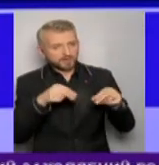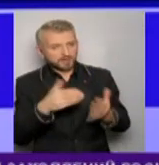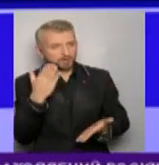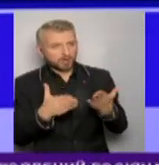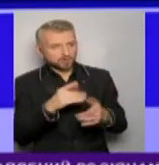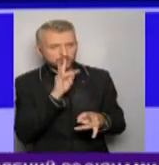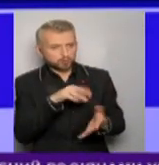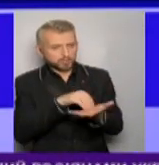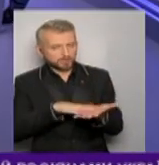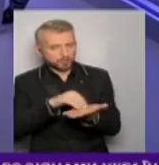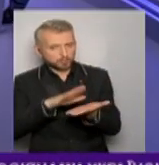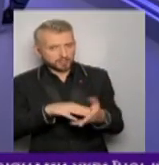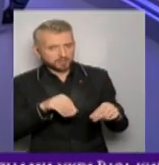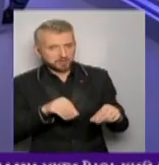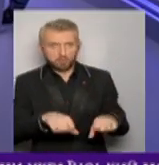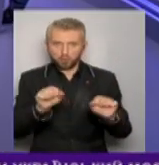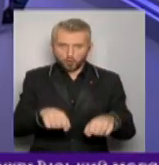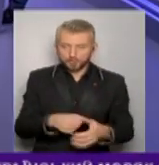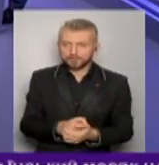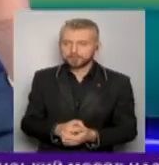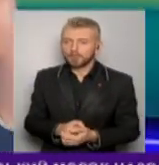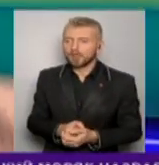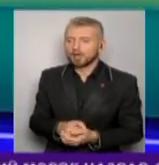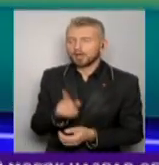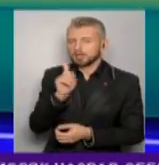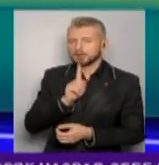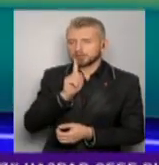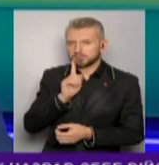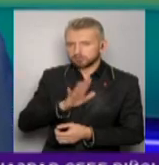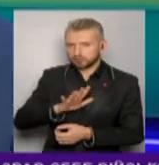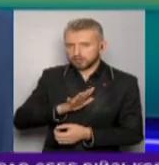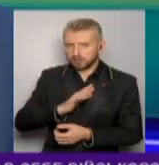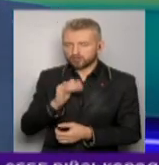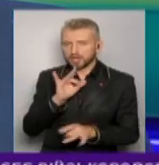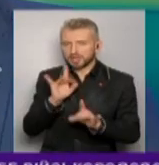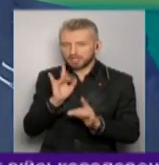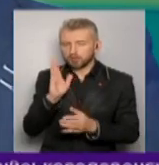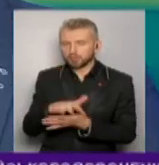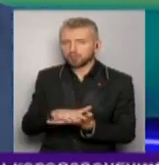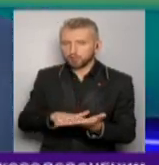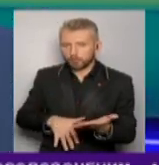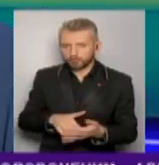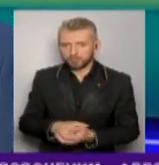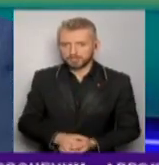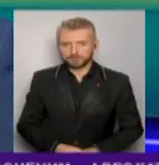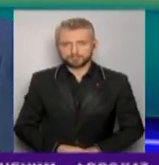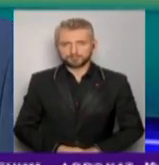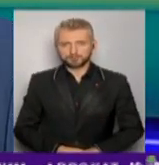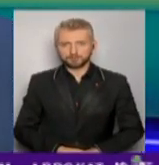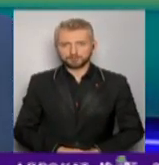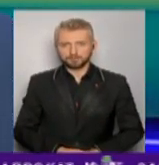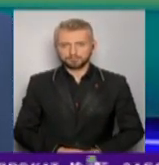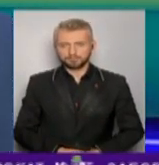можна. Три крапки поставимо, тому що зараз маємо перерватися на рекламну паузу. Будемо продовжувати. Лічені хвилини знову як з вами. Як це можна? Як коли